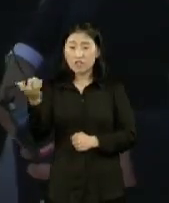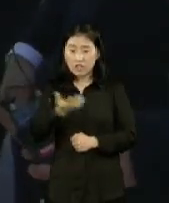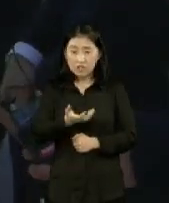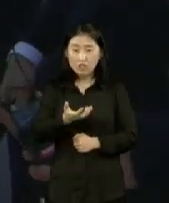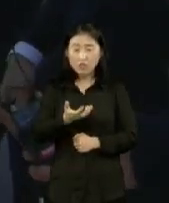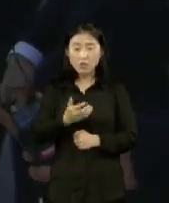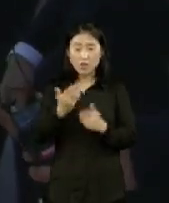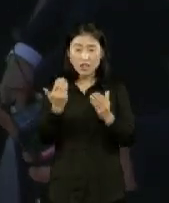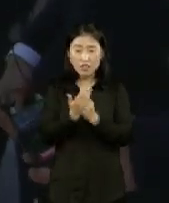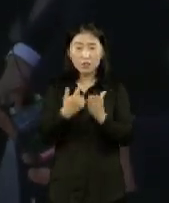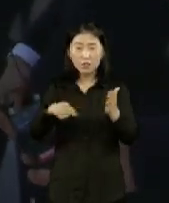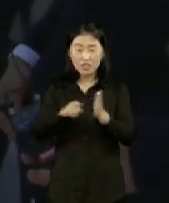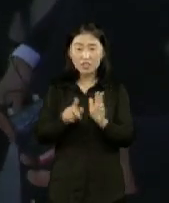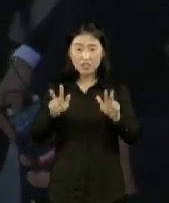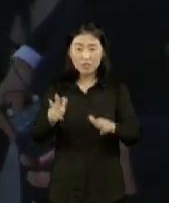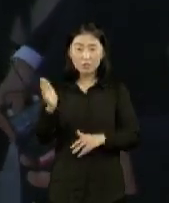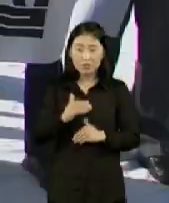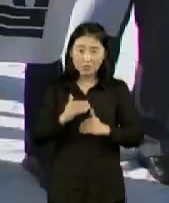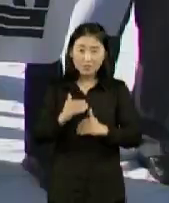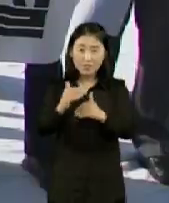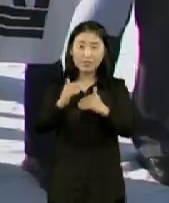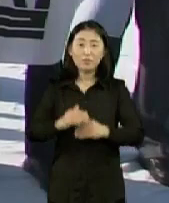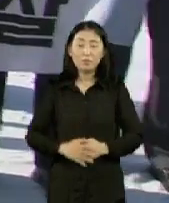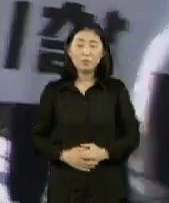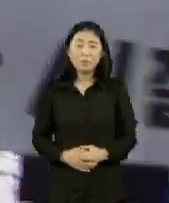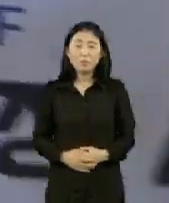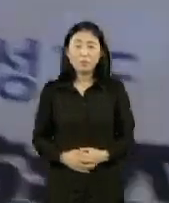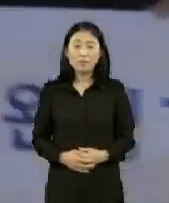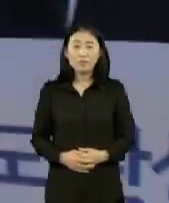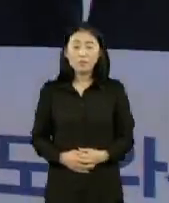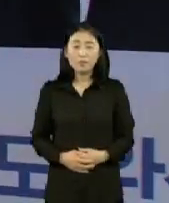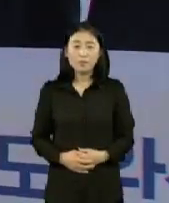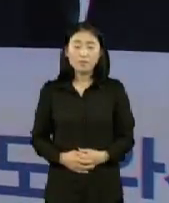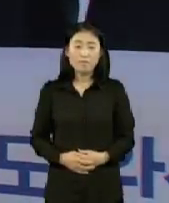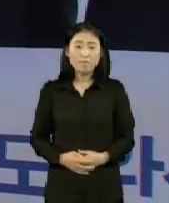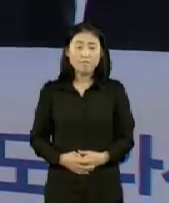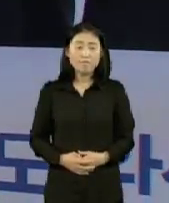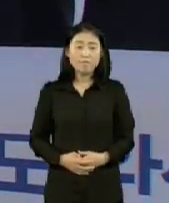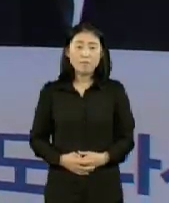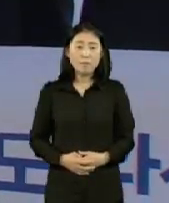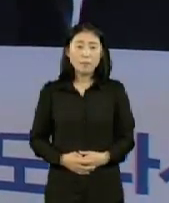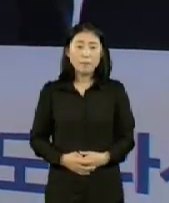지금부터 시작이라는 지적도 나오고 있습니다. TJB 김성민입니다.